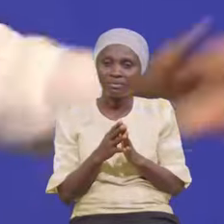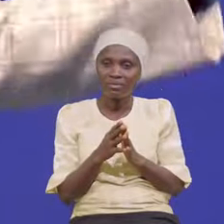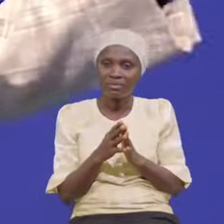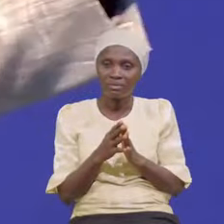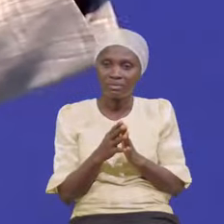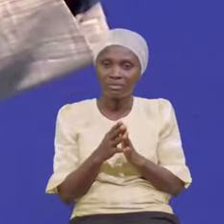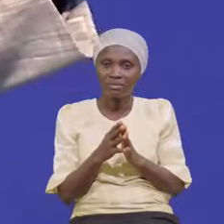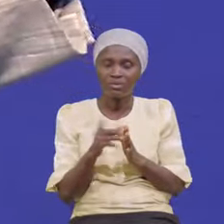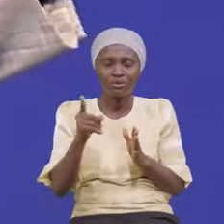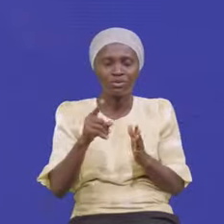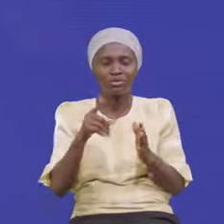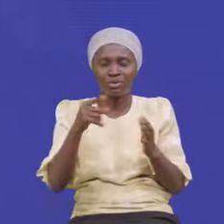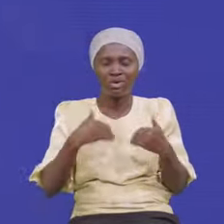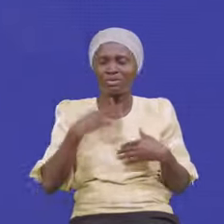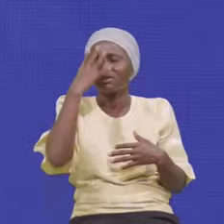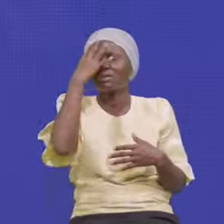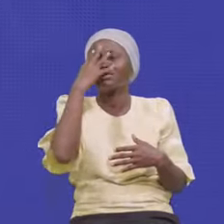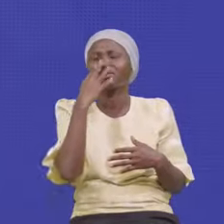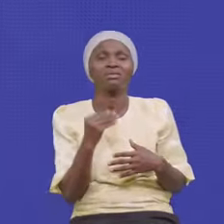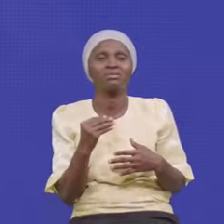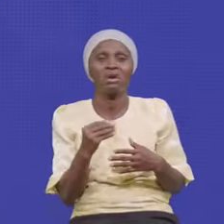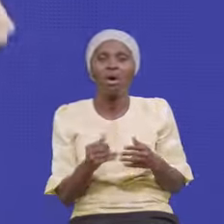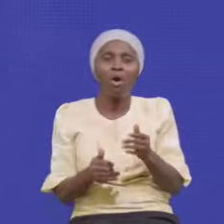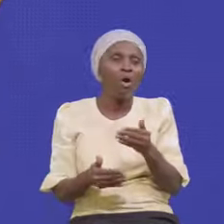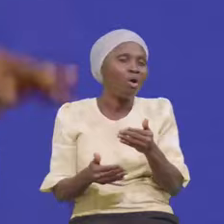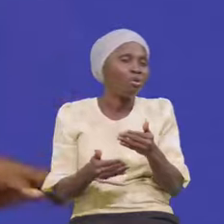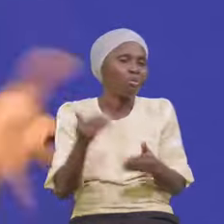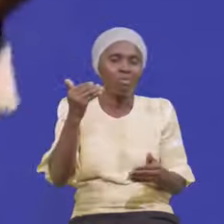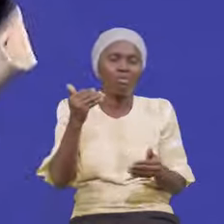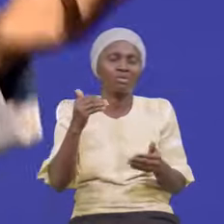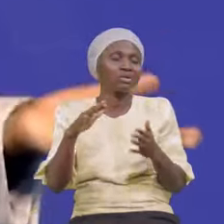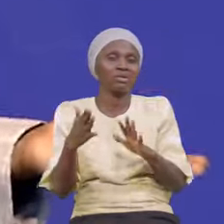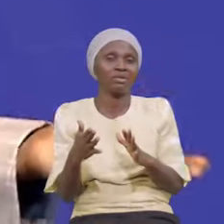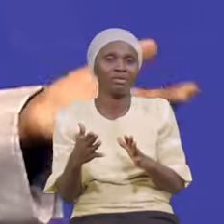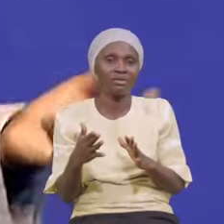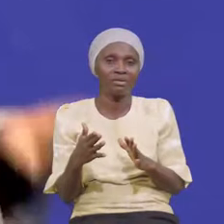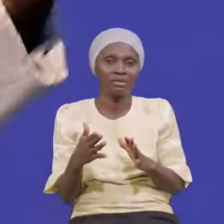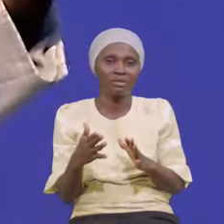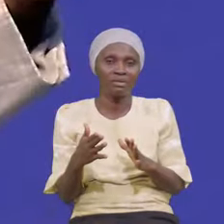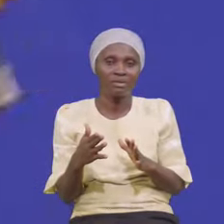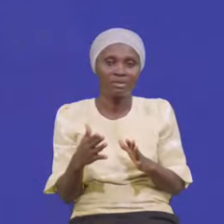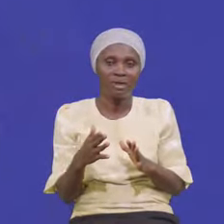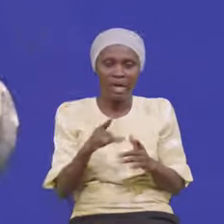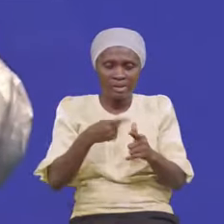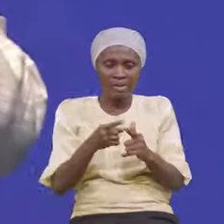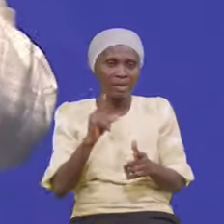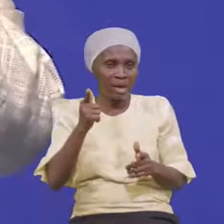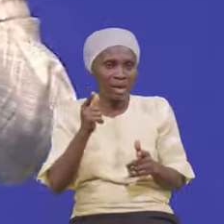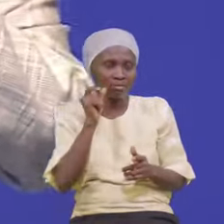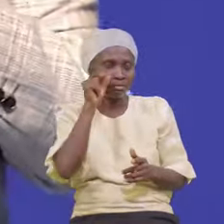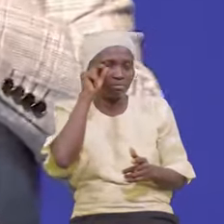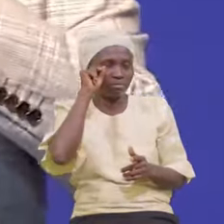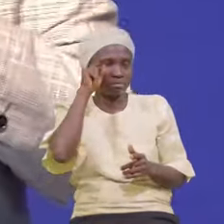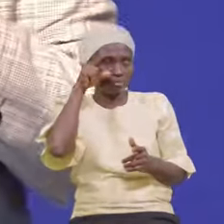You're gone. మీరంతటితో నిద్రలోకి వెళ్ళిపోయారు. దాదాపుగా అపస్మారకంగా ఉంటారు. You wake up. మీరు ఉదయాన్నే